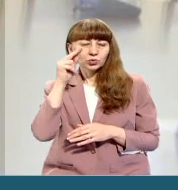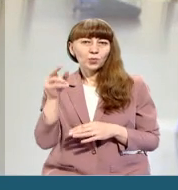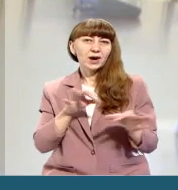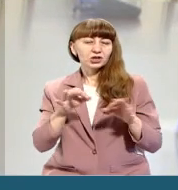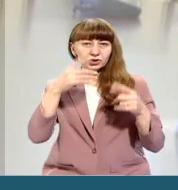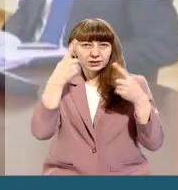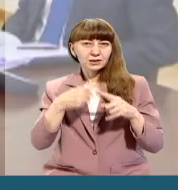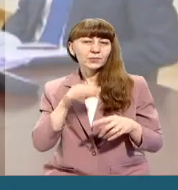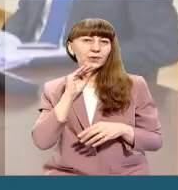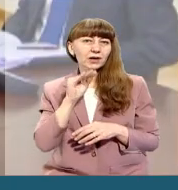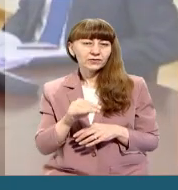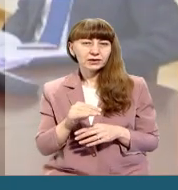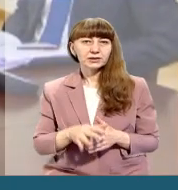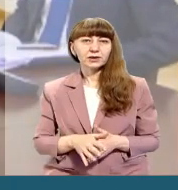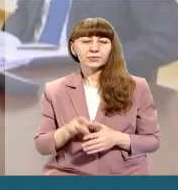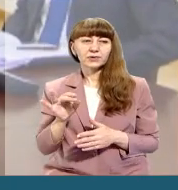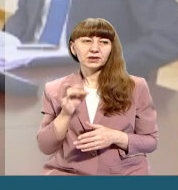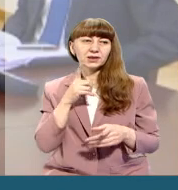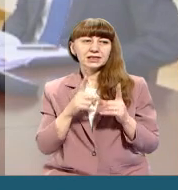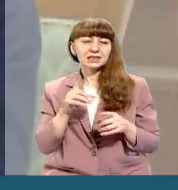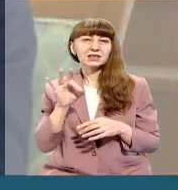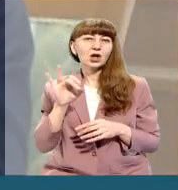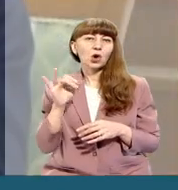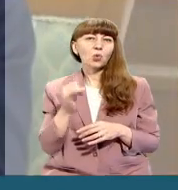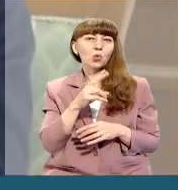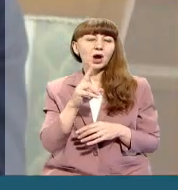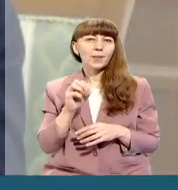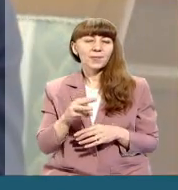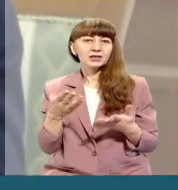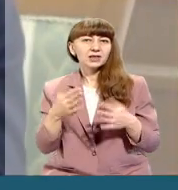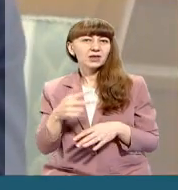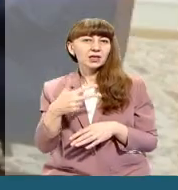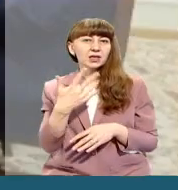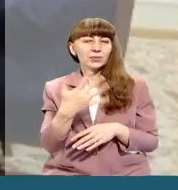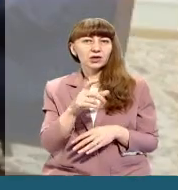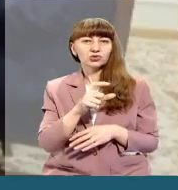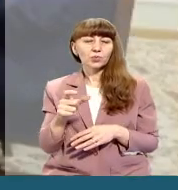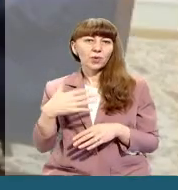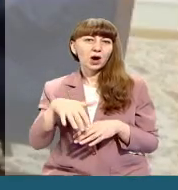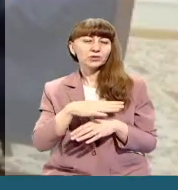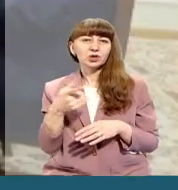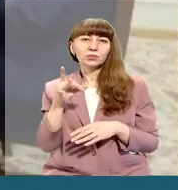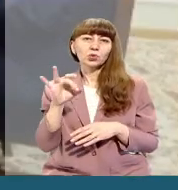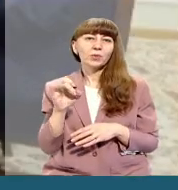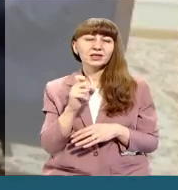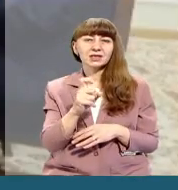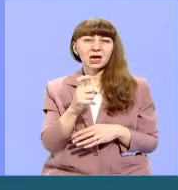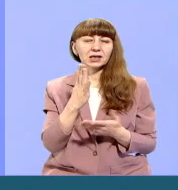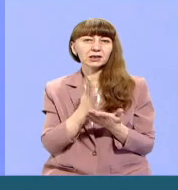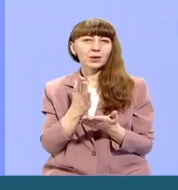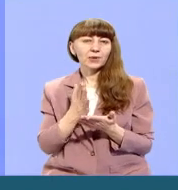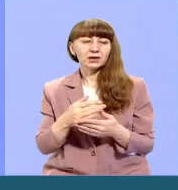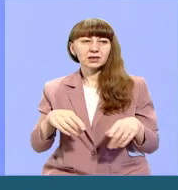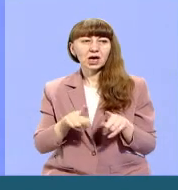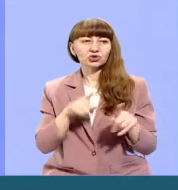инженерно-техническим специальностям и естественным наукам оставшиеся 35 стипендиатов по общественном дисциплинам